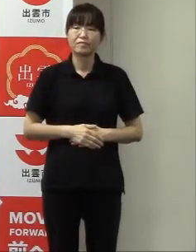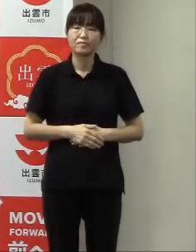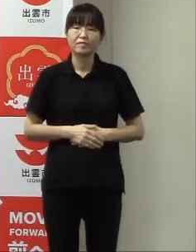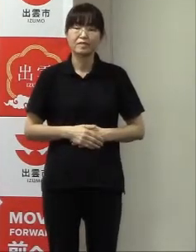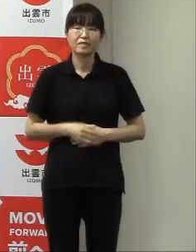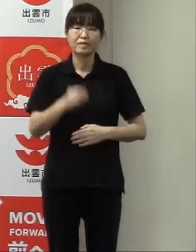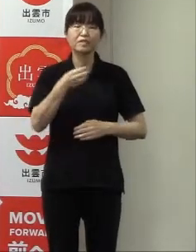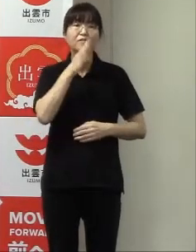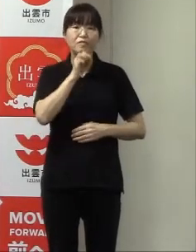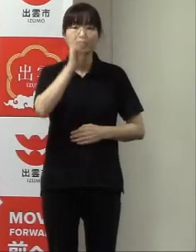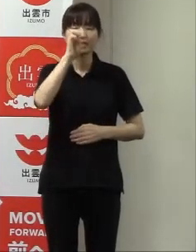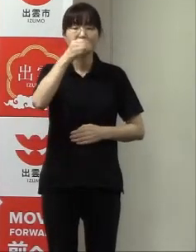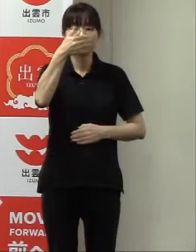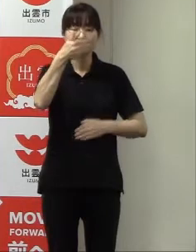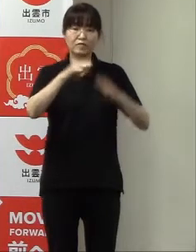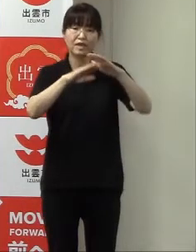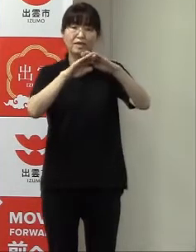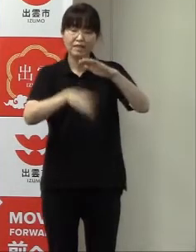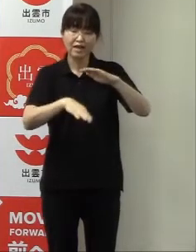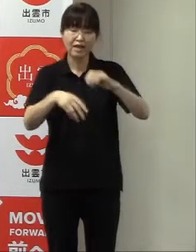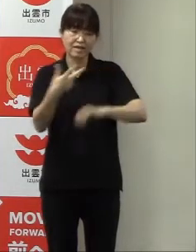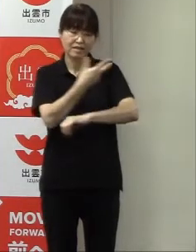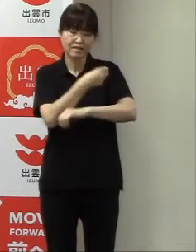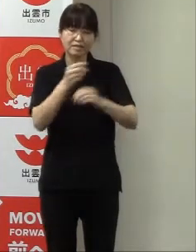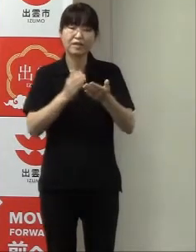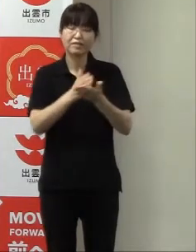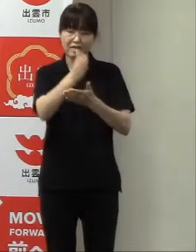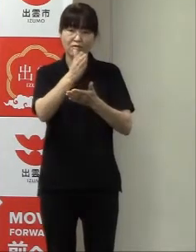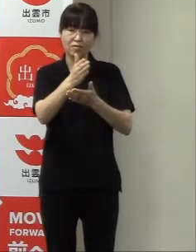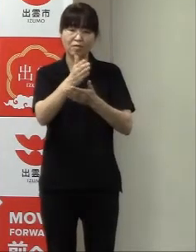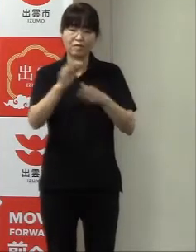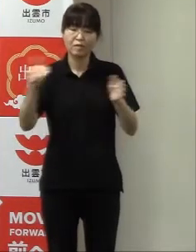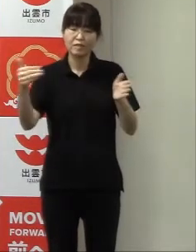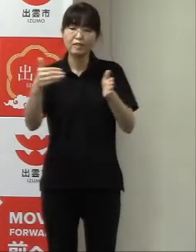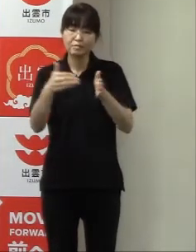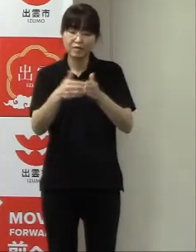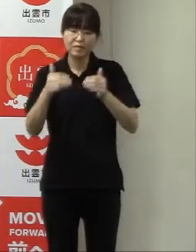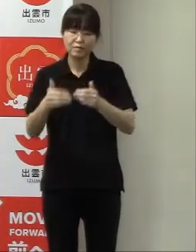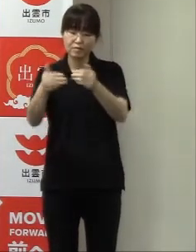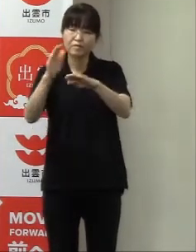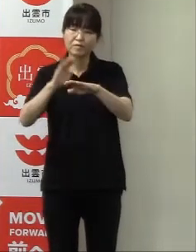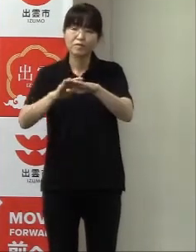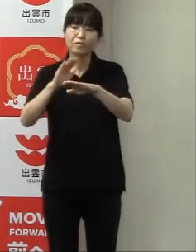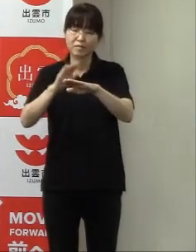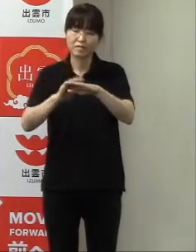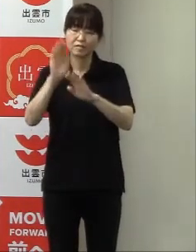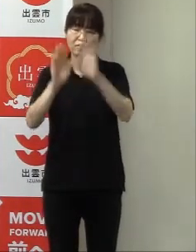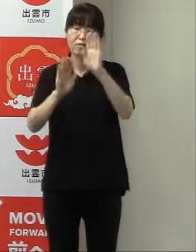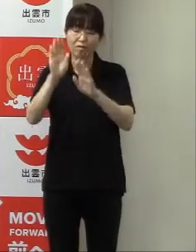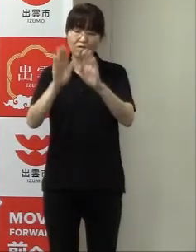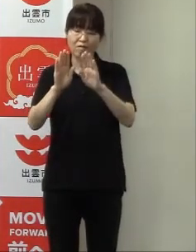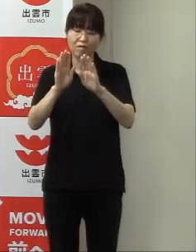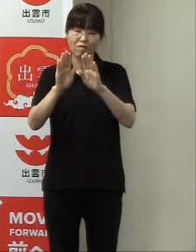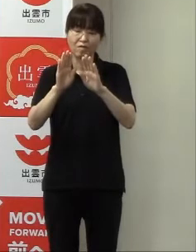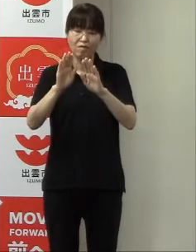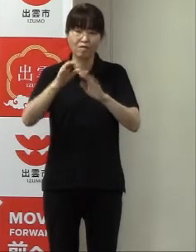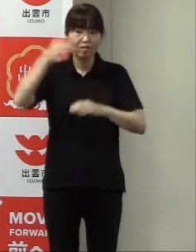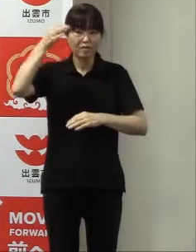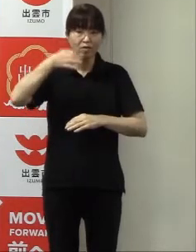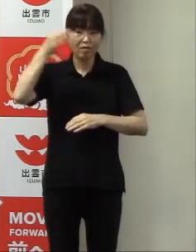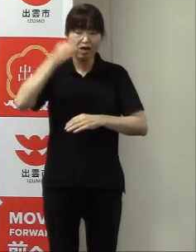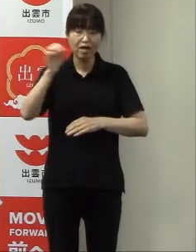39歳以下になりますけれども、これまでの進捗状況について市長どのように評価していらっしゃるの